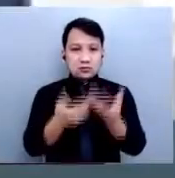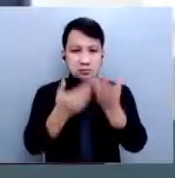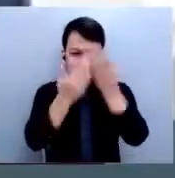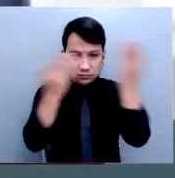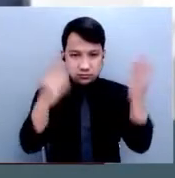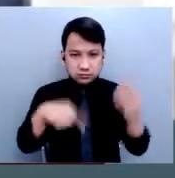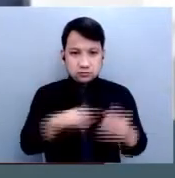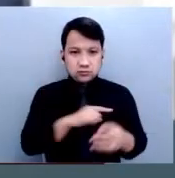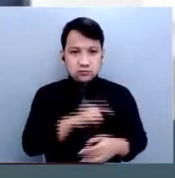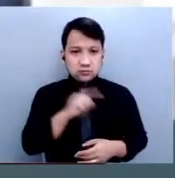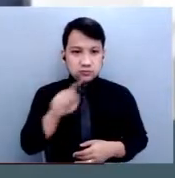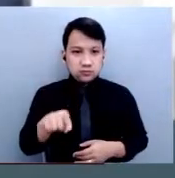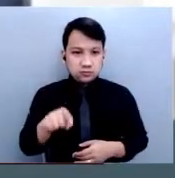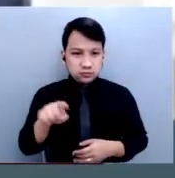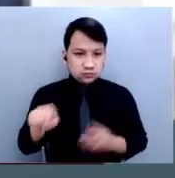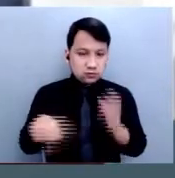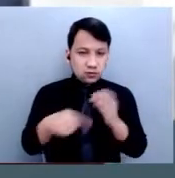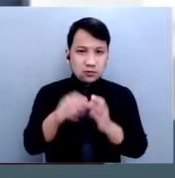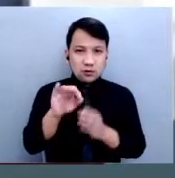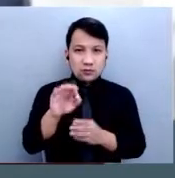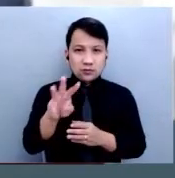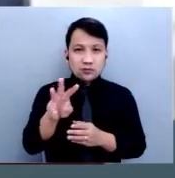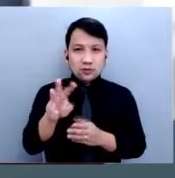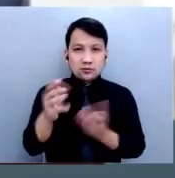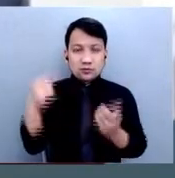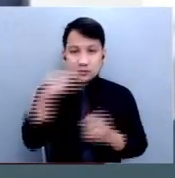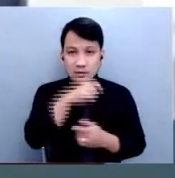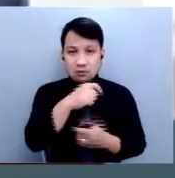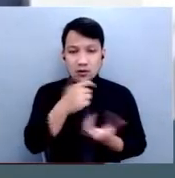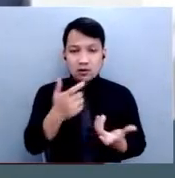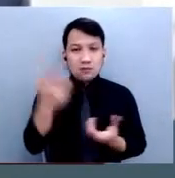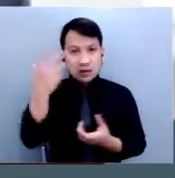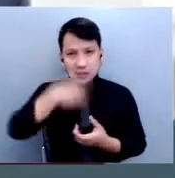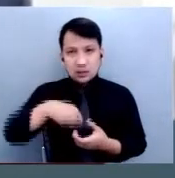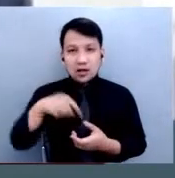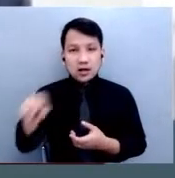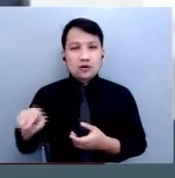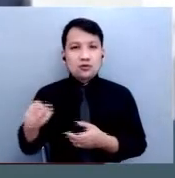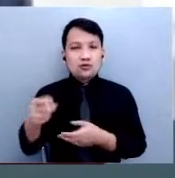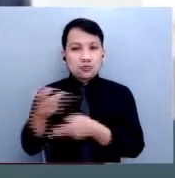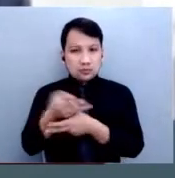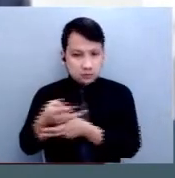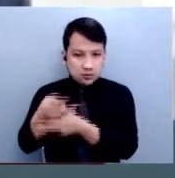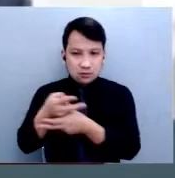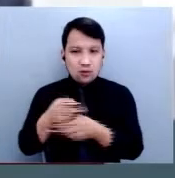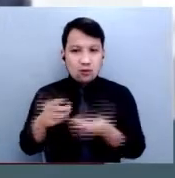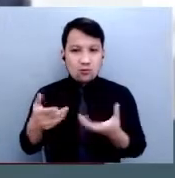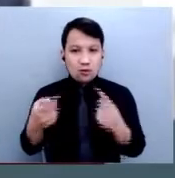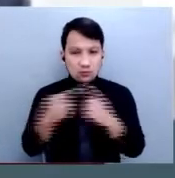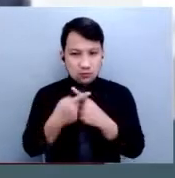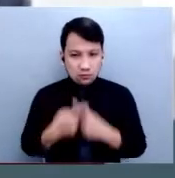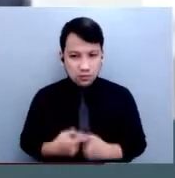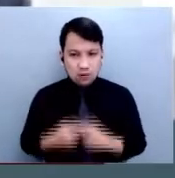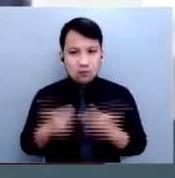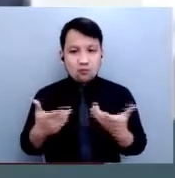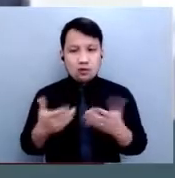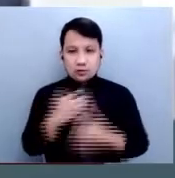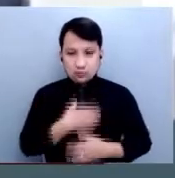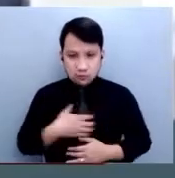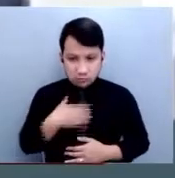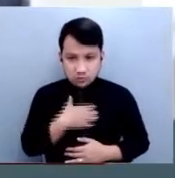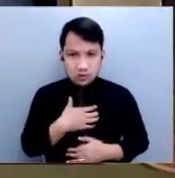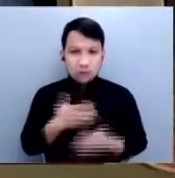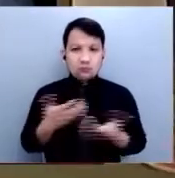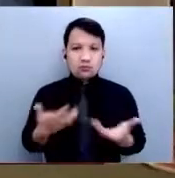yung treatment ng ating mga OFWs in Taiwan ay napakaganda. Walang masyadong complaint of maltreatment and payment of